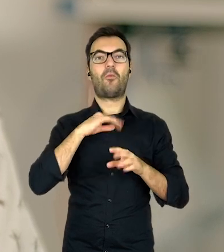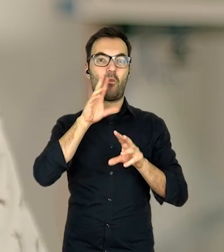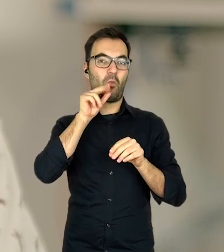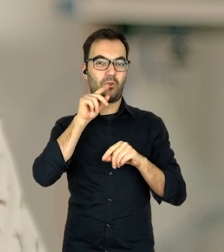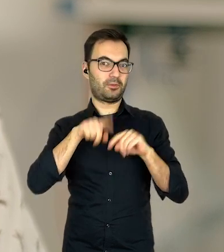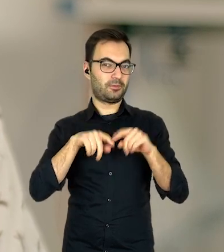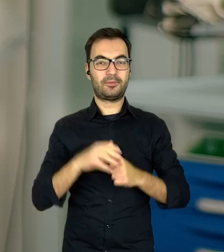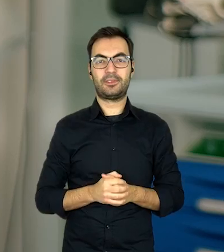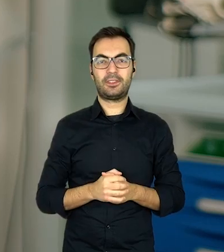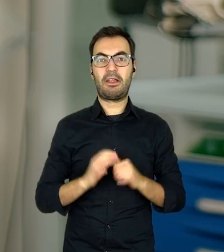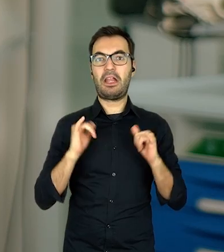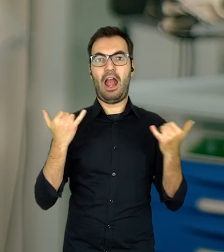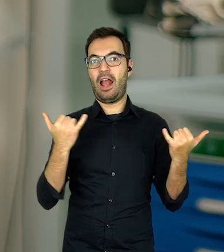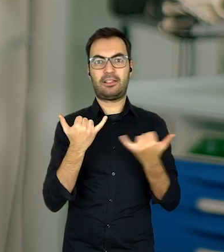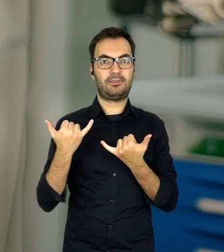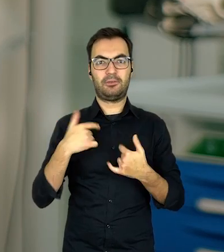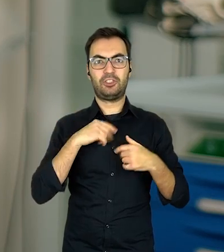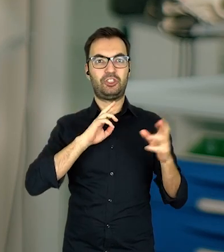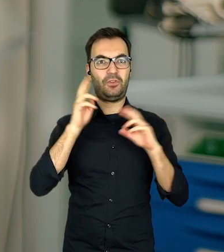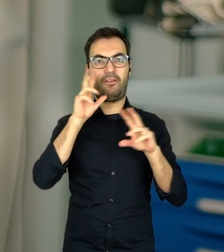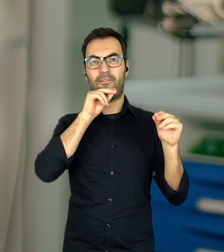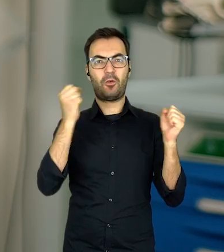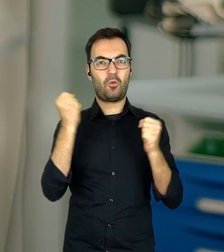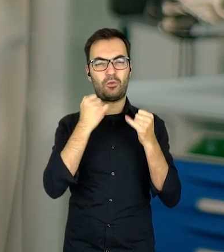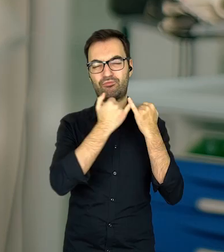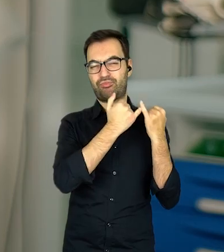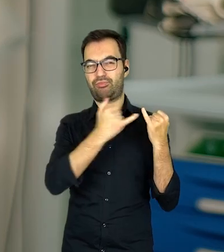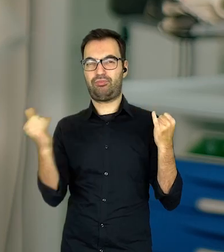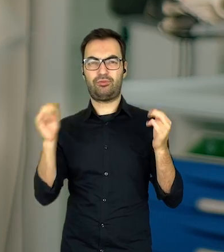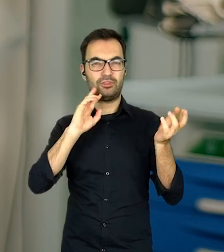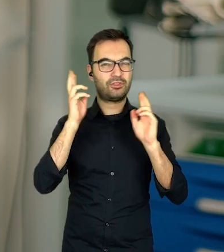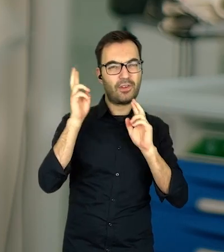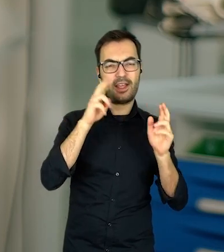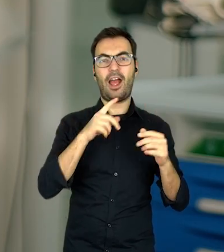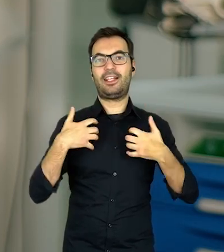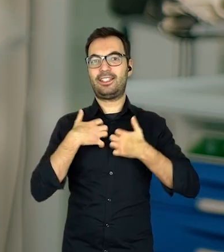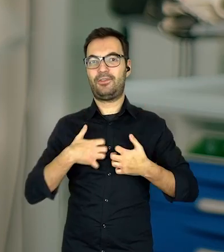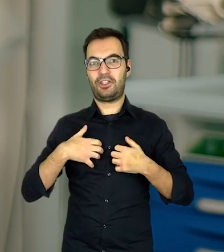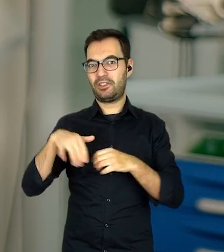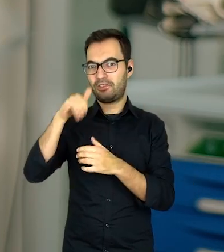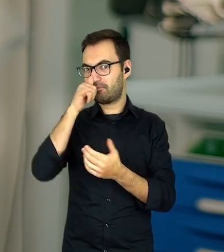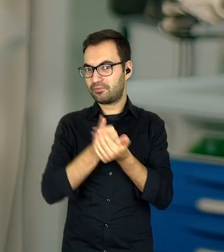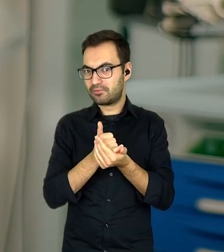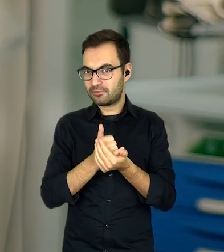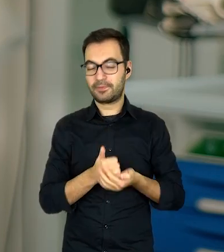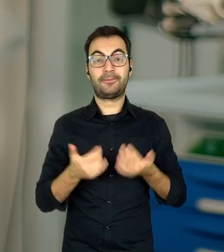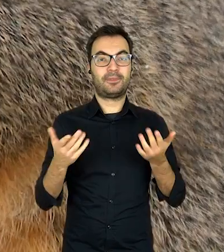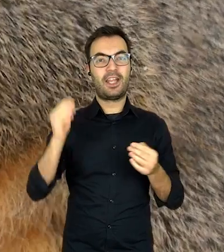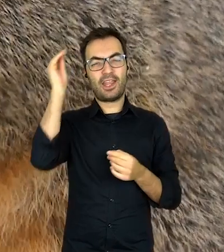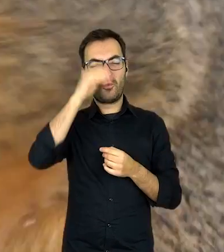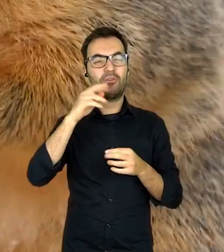dzięki którym możemy mówić. Jak to się dzieje, że potrafimy wydawać tak mocno zróżnicowane dźwięki, a zwierzęta tego nie